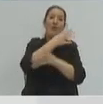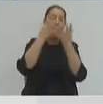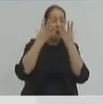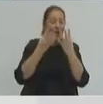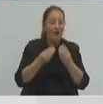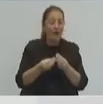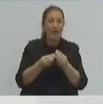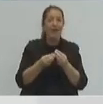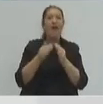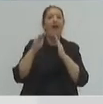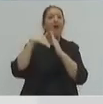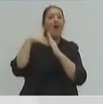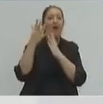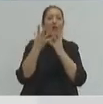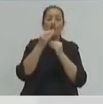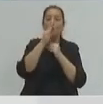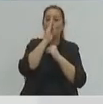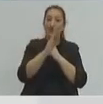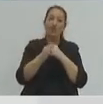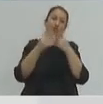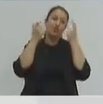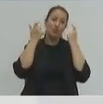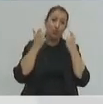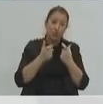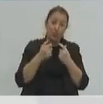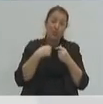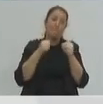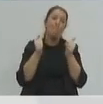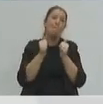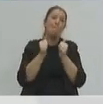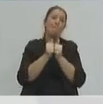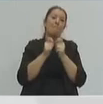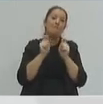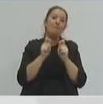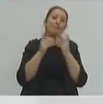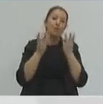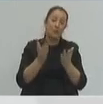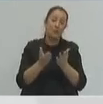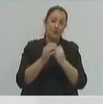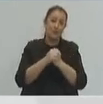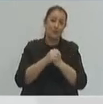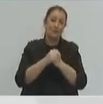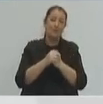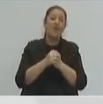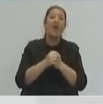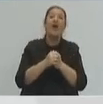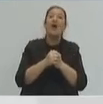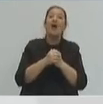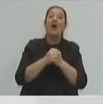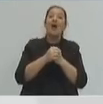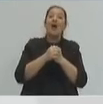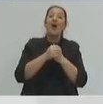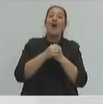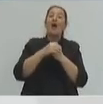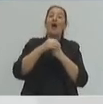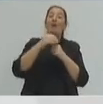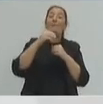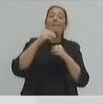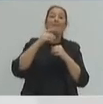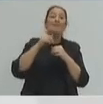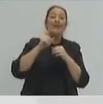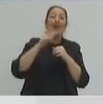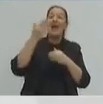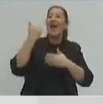ayrıca çok ciddi sorumlulukları da beraberinde getirmektedir. Gazi Meclisimizin çatısı altında